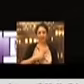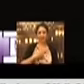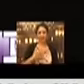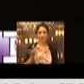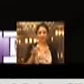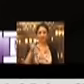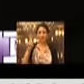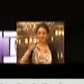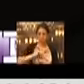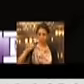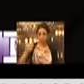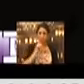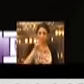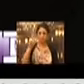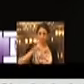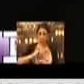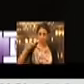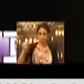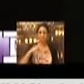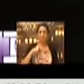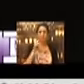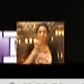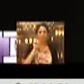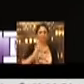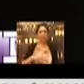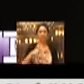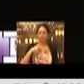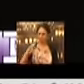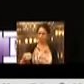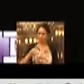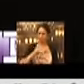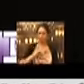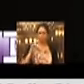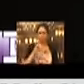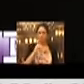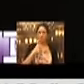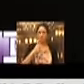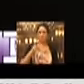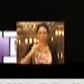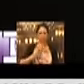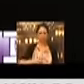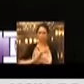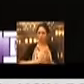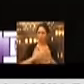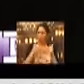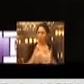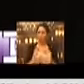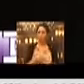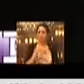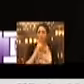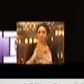بقت تقول يا ماما هو أنت عندك زيه؟ قلت لها أيوه كان عندي وشلت.